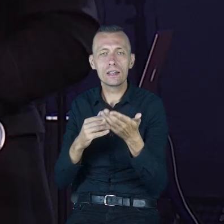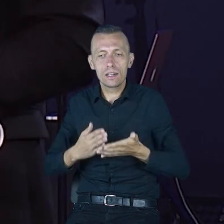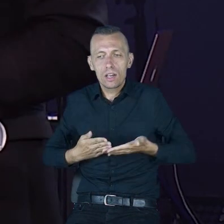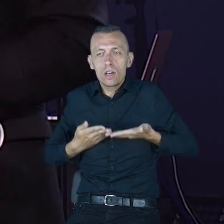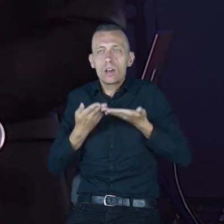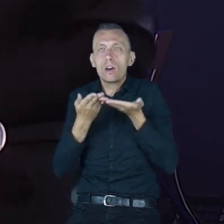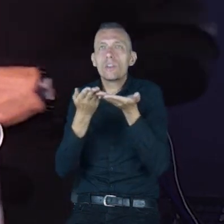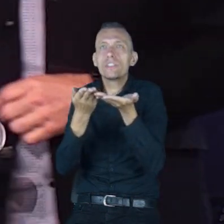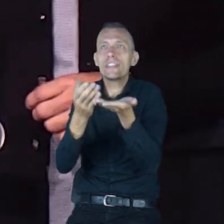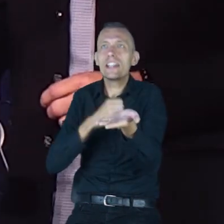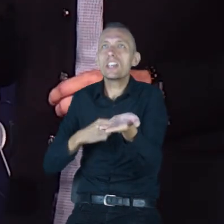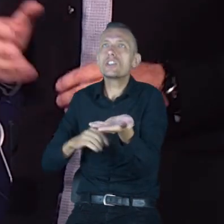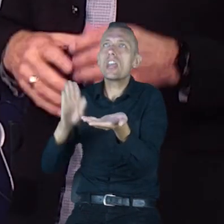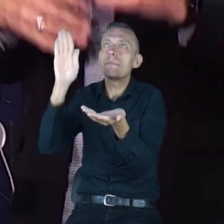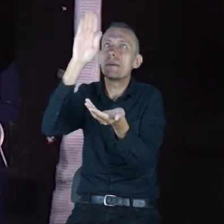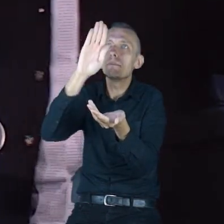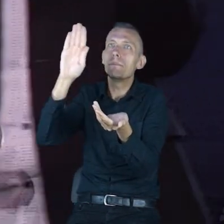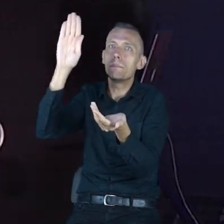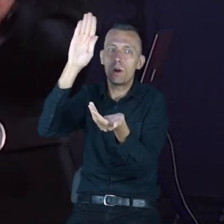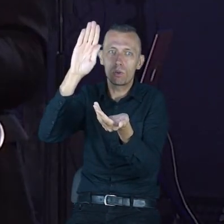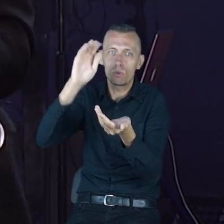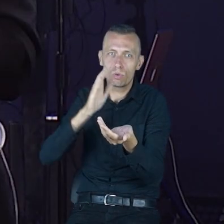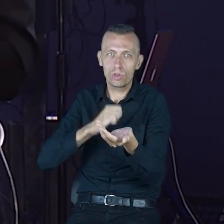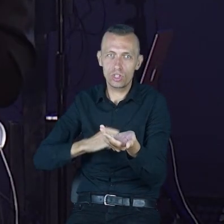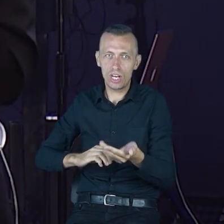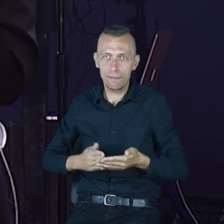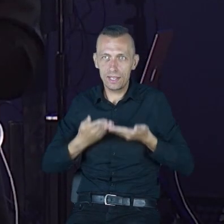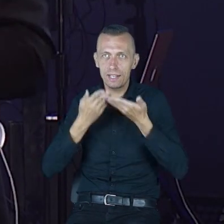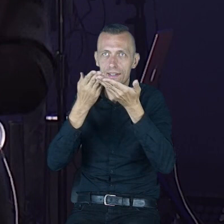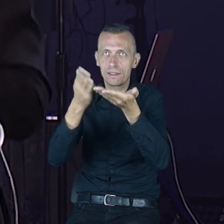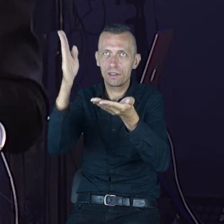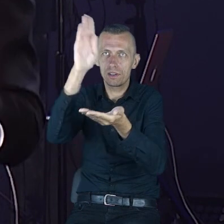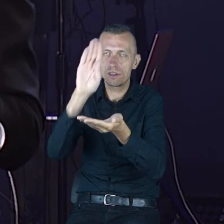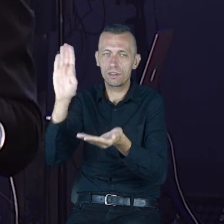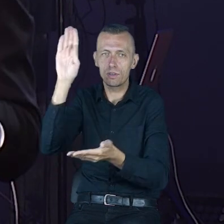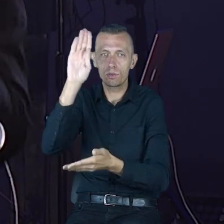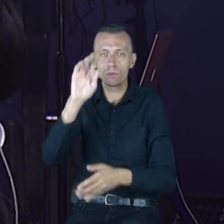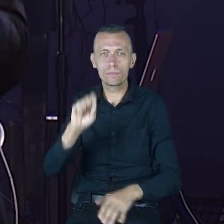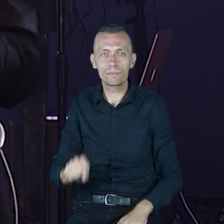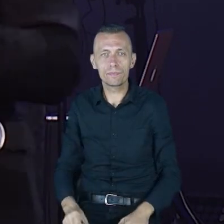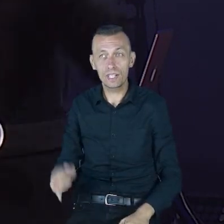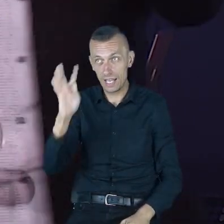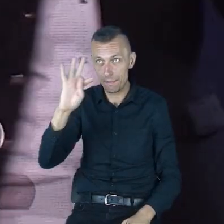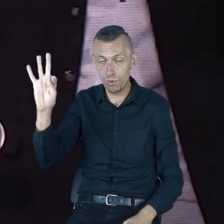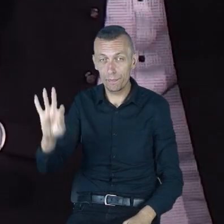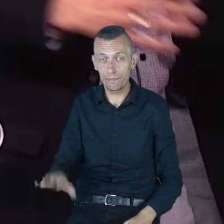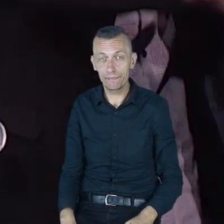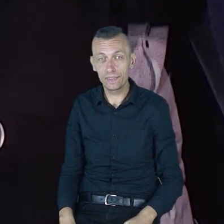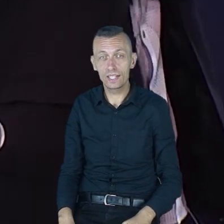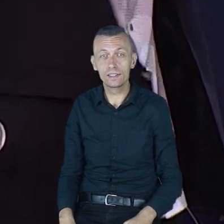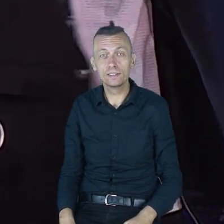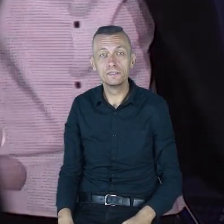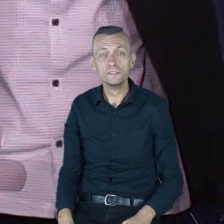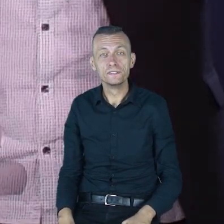Bogu. Poddanie i poddawanie się Bogu. I teraz dopiero po takim długim wstępie, on był ważny,